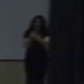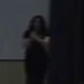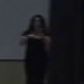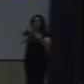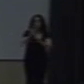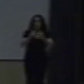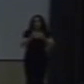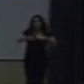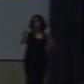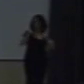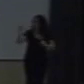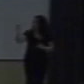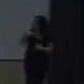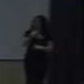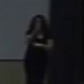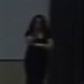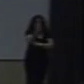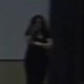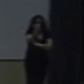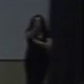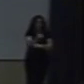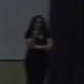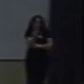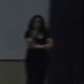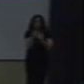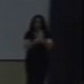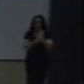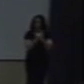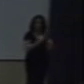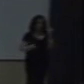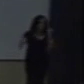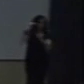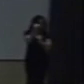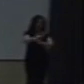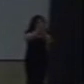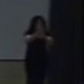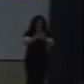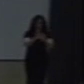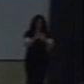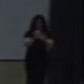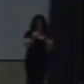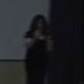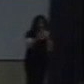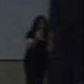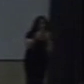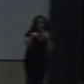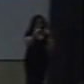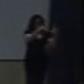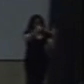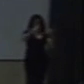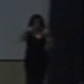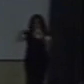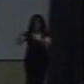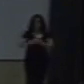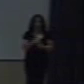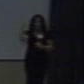Vaig enregistrar l'entrevista en vídeo d'alta qualitat mentre li feia l'entrevista i en acabar li vaig fer un retrat amb la mateixa càmera.